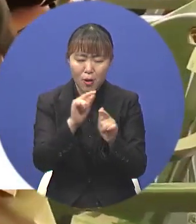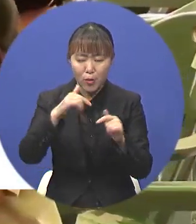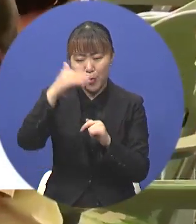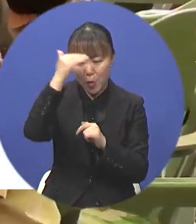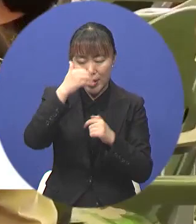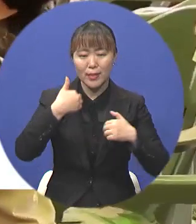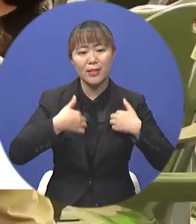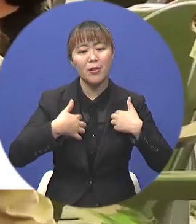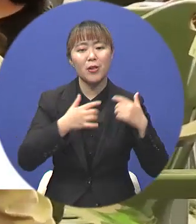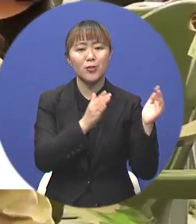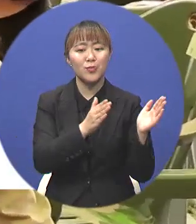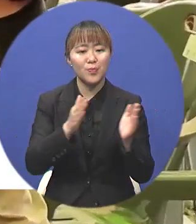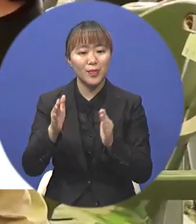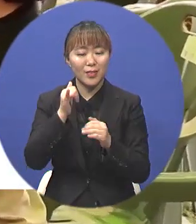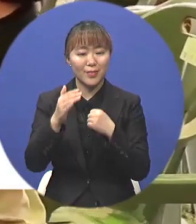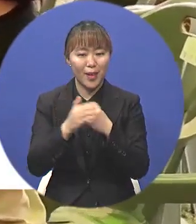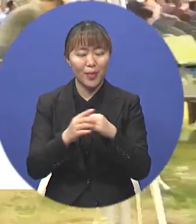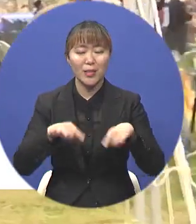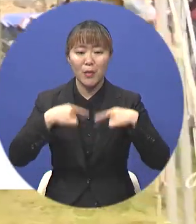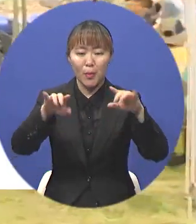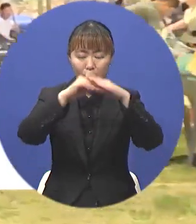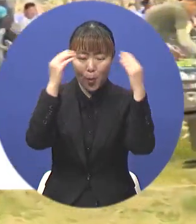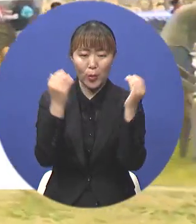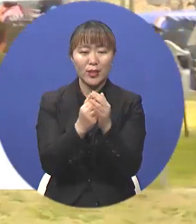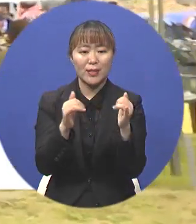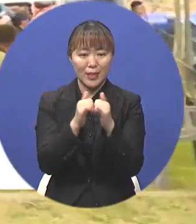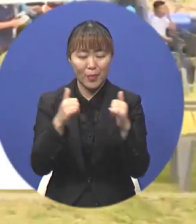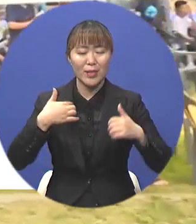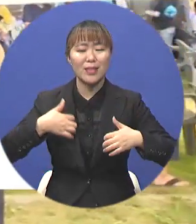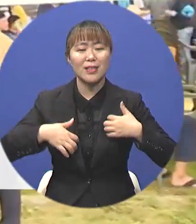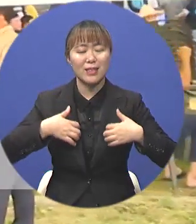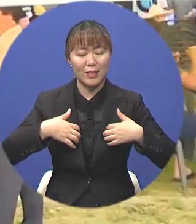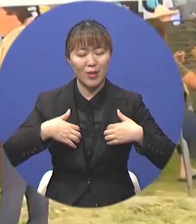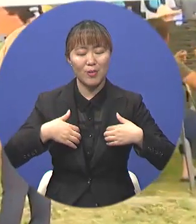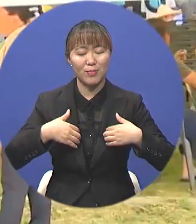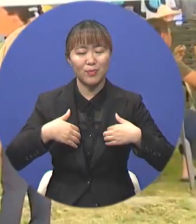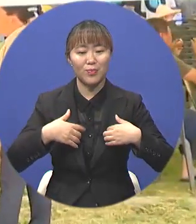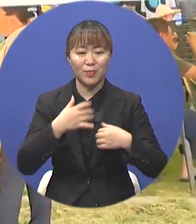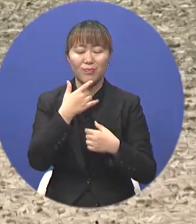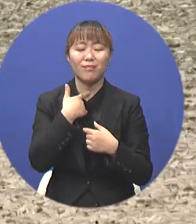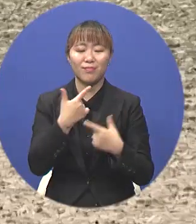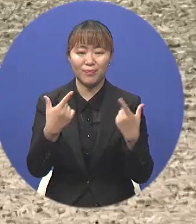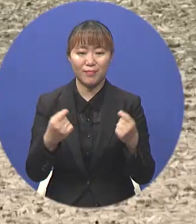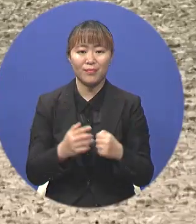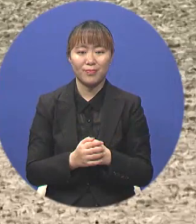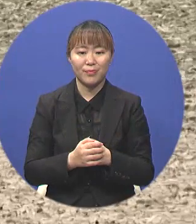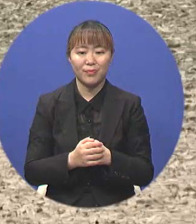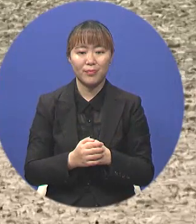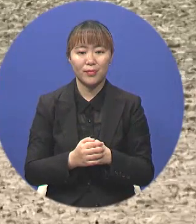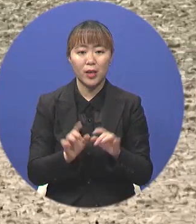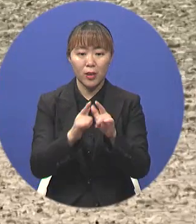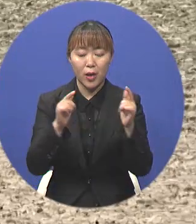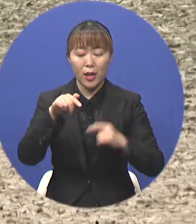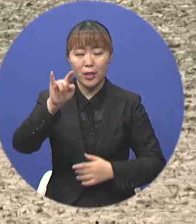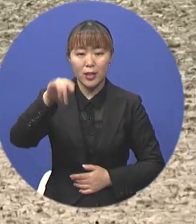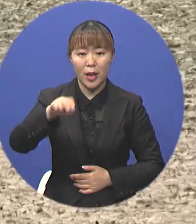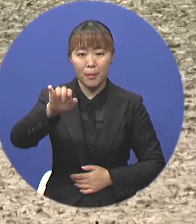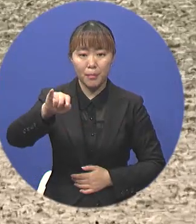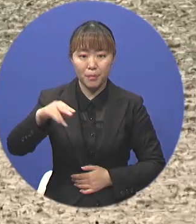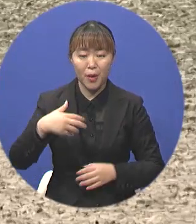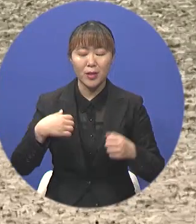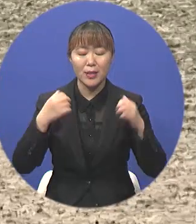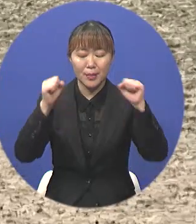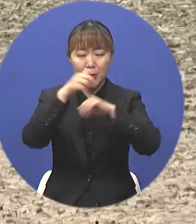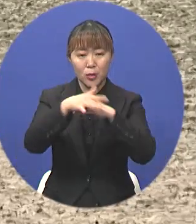볼거리와 즐길거리가 마련돼 참여한 모든 사람들에게 즐거움을 선사했습니다. 다양한 갯벌 레저 스포츠를